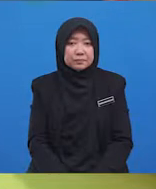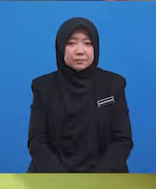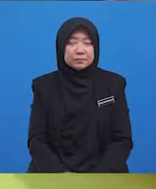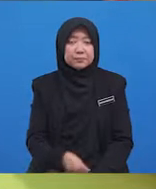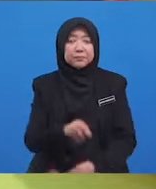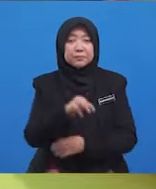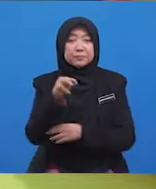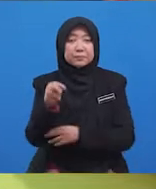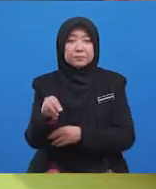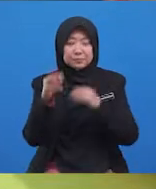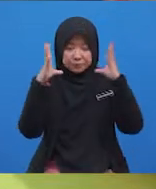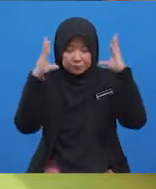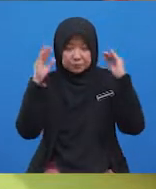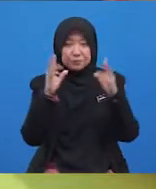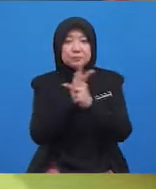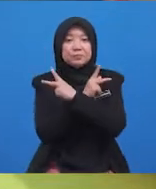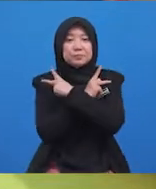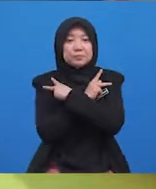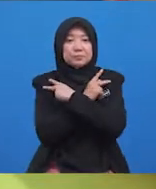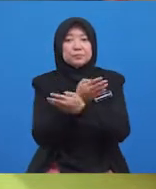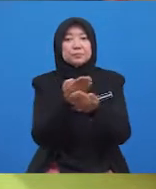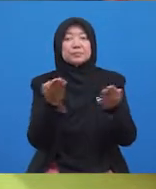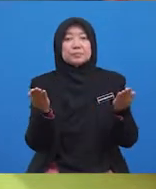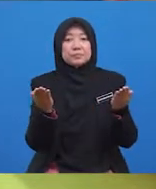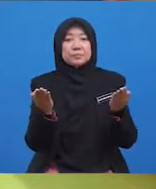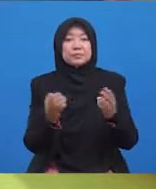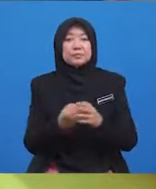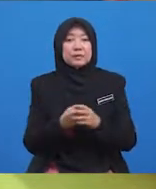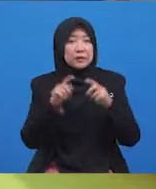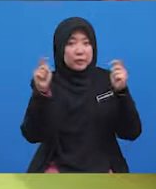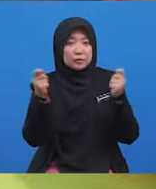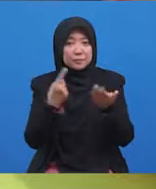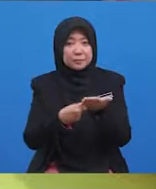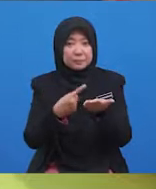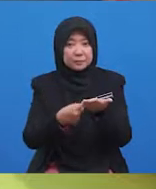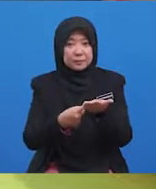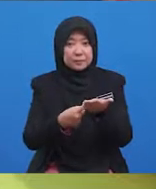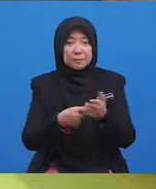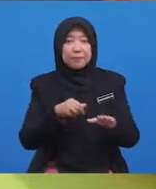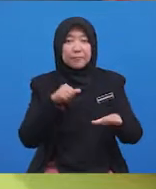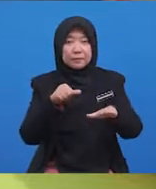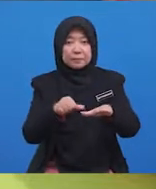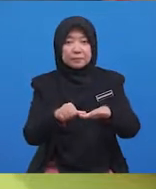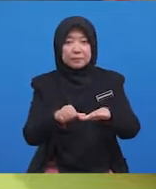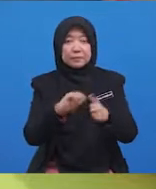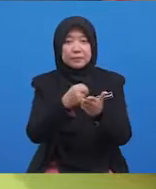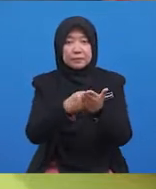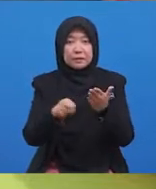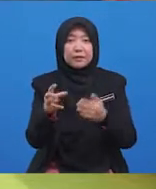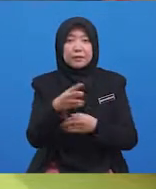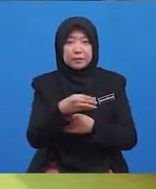Murid-murid yang cikgu kasihi sekalian, topik perbincangan kita seterusnya adalah aspek nilai dan